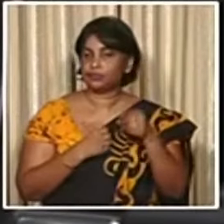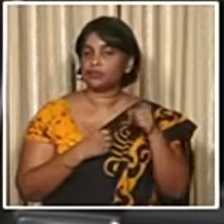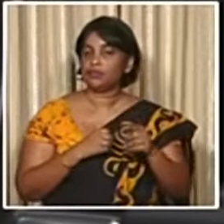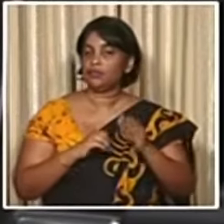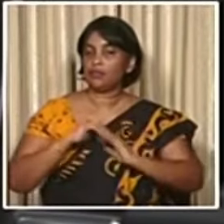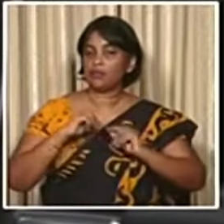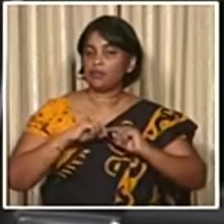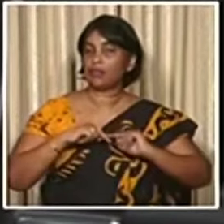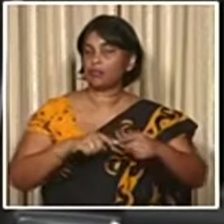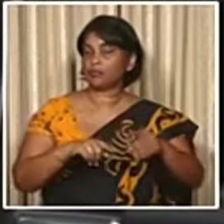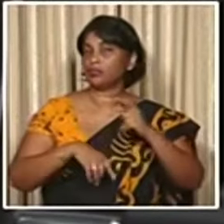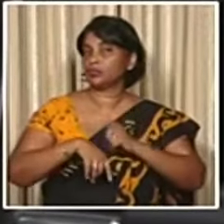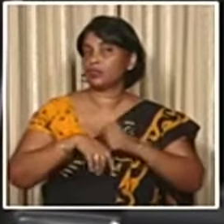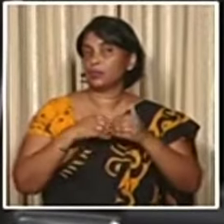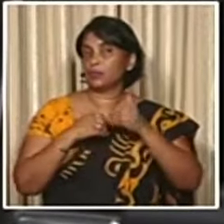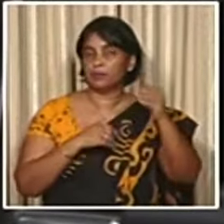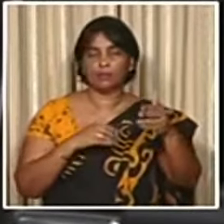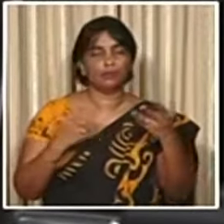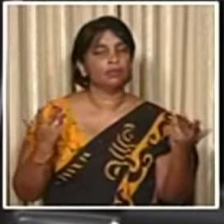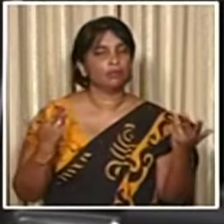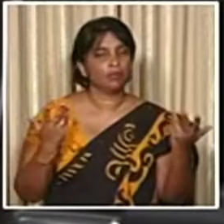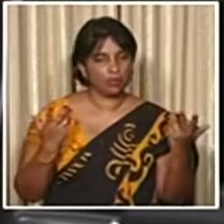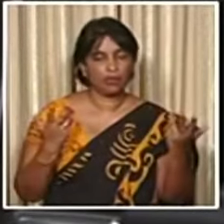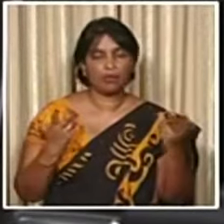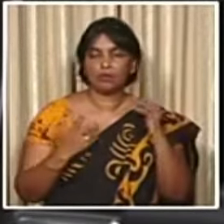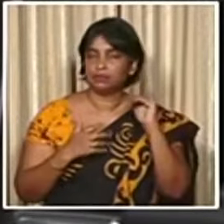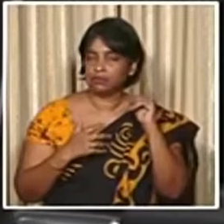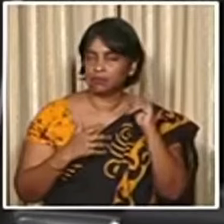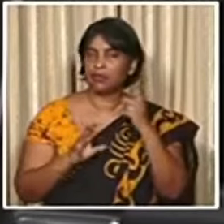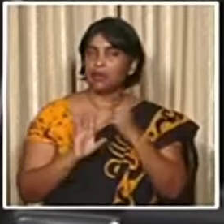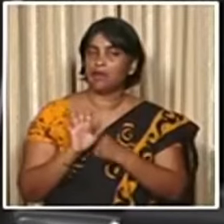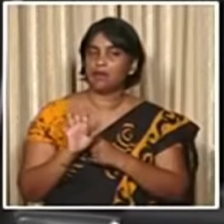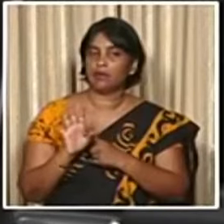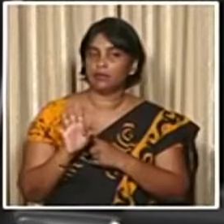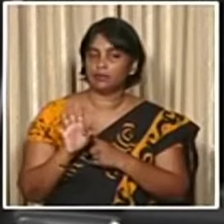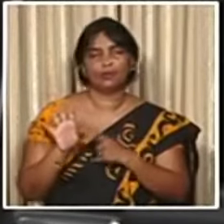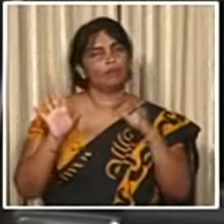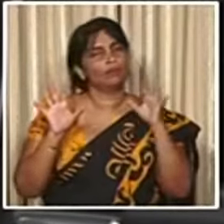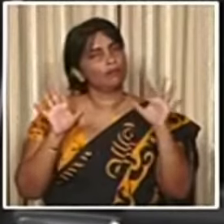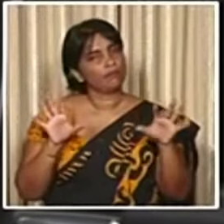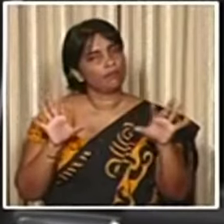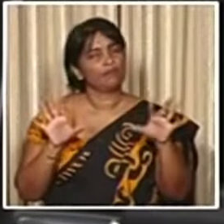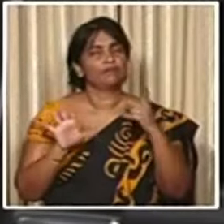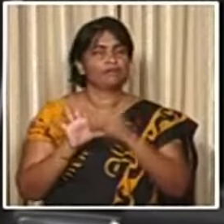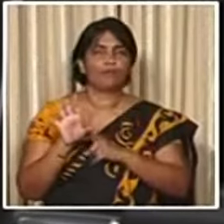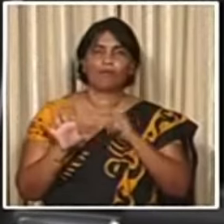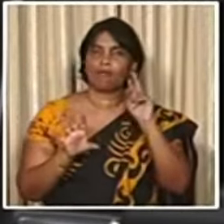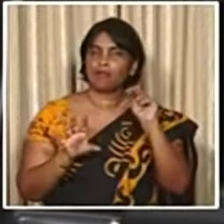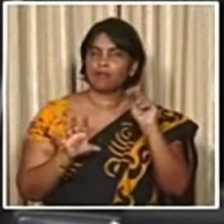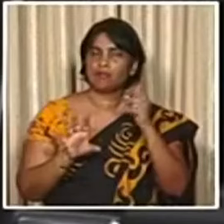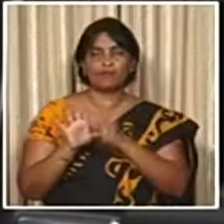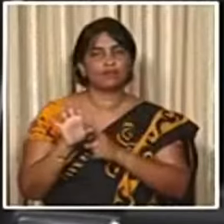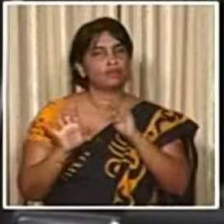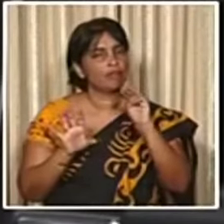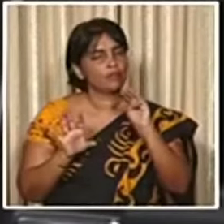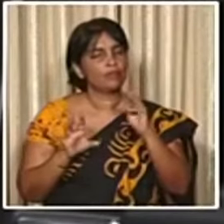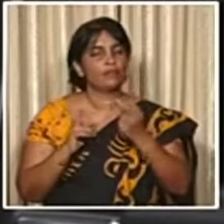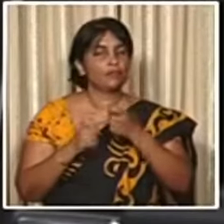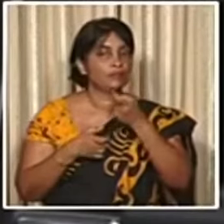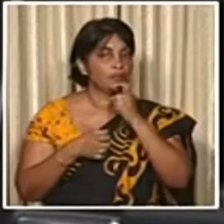ඒක ක්‍රියාත්මක විය යුතු කාල සීමාවක් නැහැ. සමහරලාට අවුරුදු 10 ගිහිල්ලා වෙන්න පුළුවන්, 20 ගිහිල්ලා, 30 ගිහිල්ලා